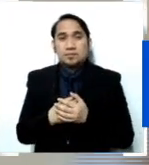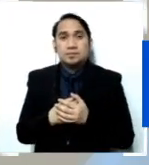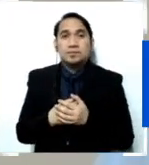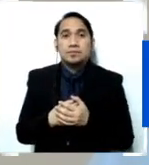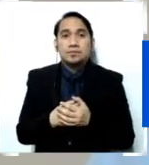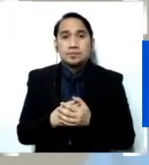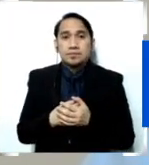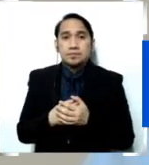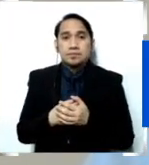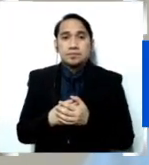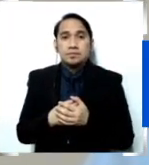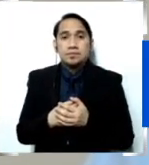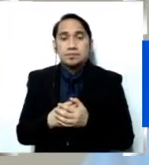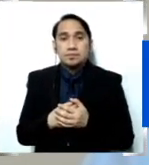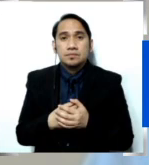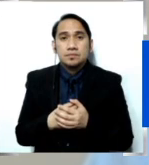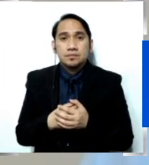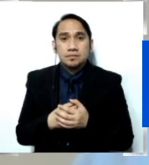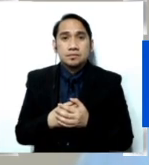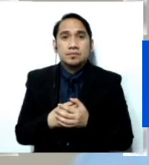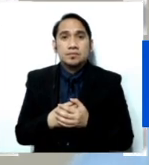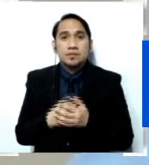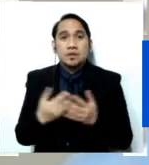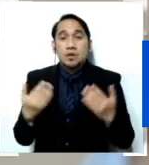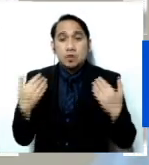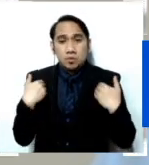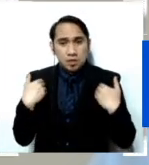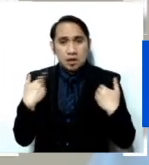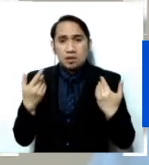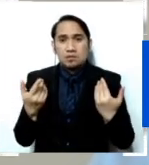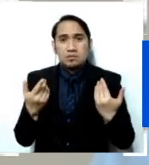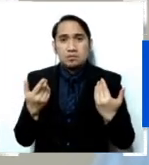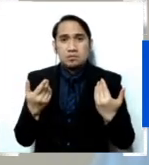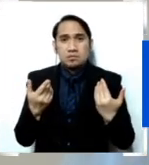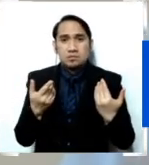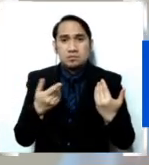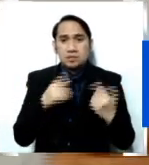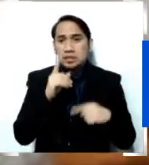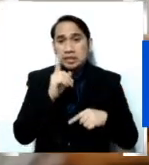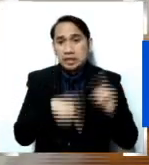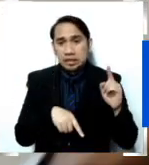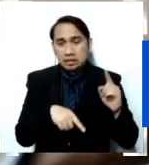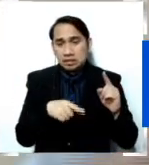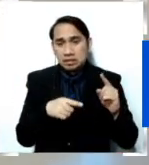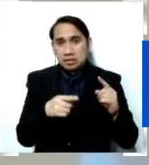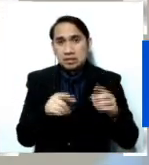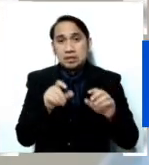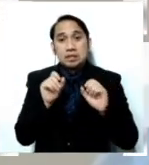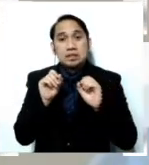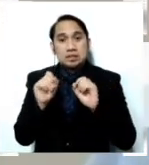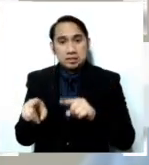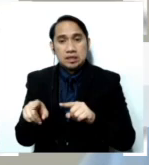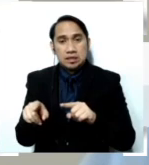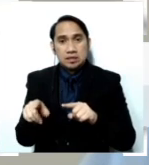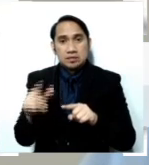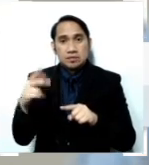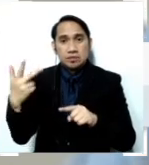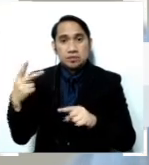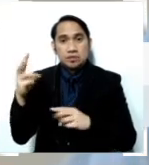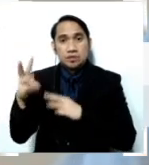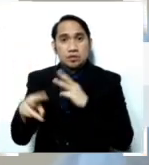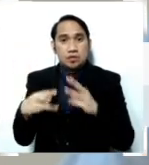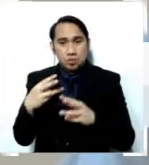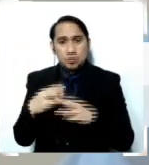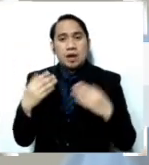give vaccines because there is agreements with the companies that you can sell it to a third country. You can't give it to a third country according to the contract that you